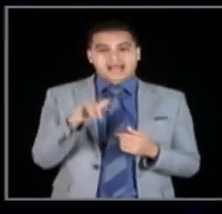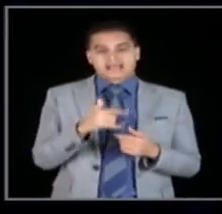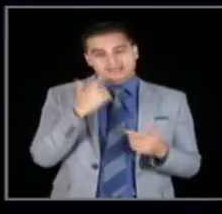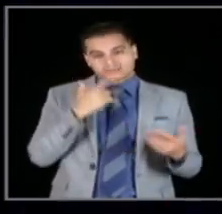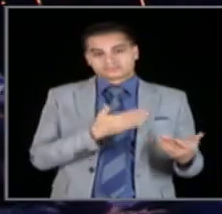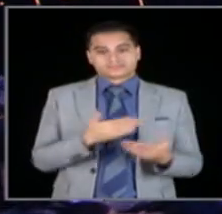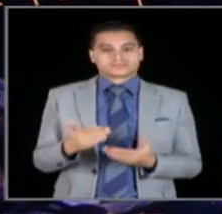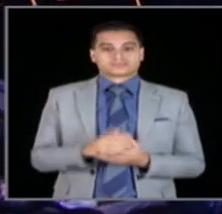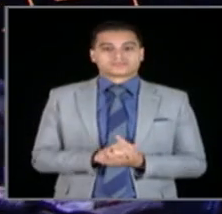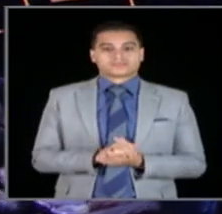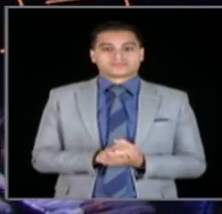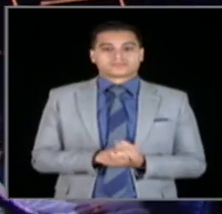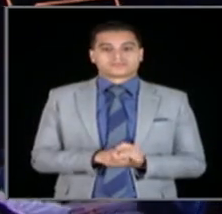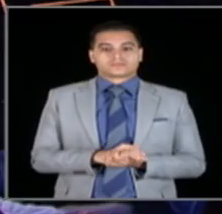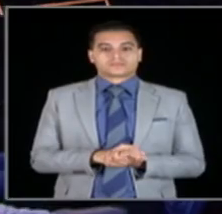لينا.